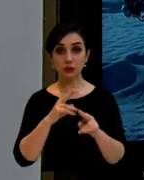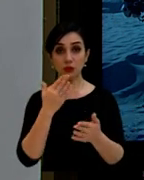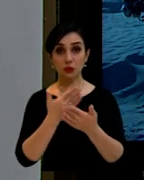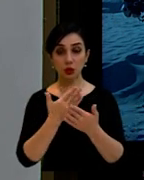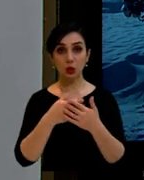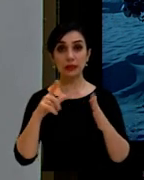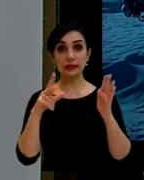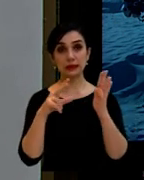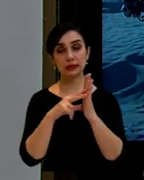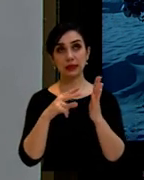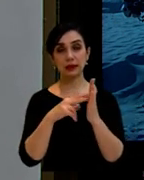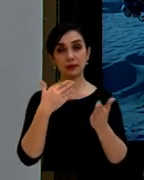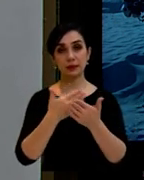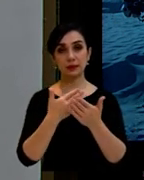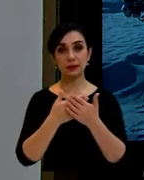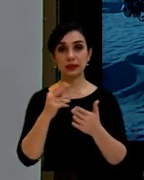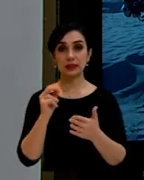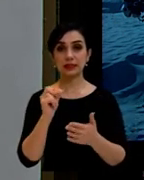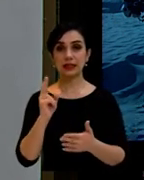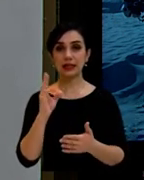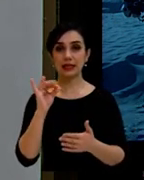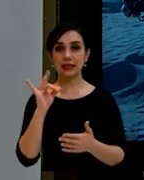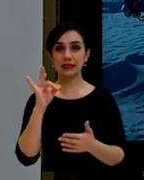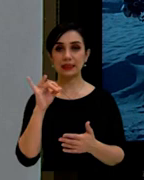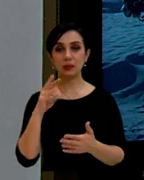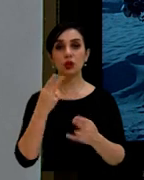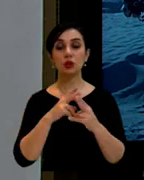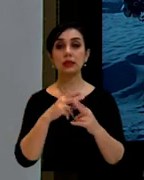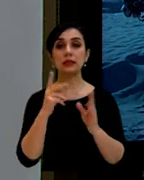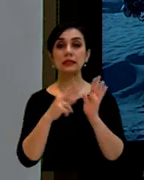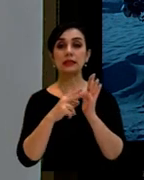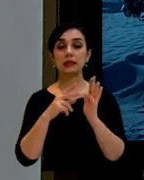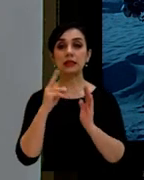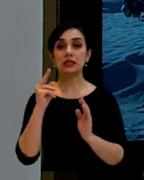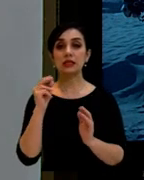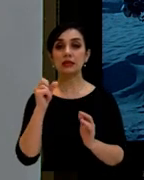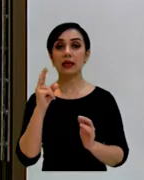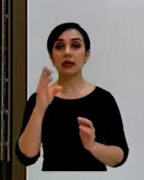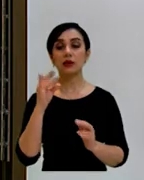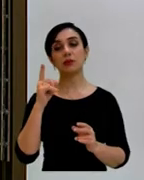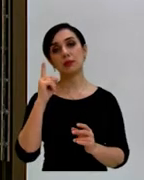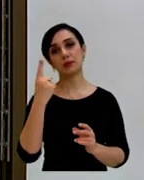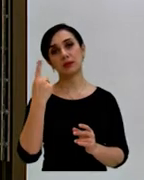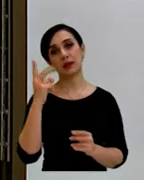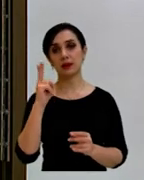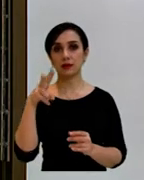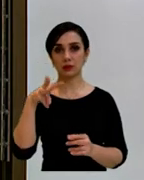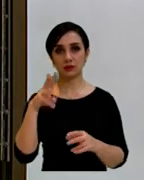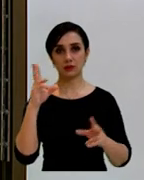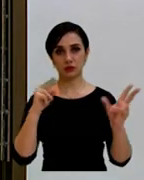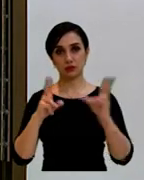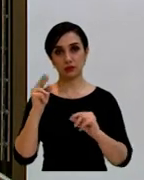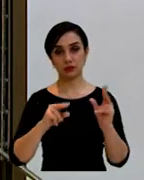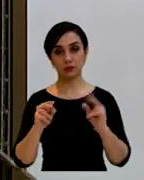taxminan 8 chaqirim. Chaqirim esa 1 kilometrga yaqin o'lchov hisoblanadi. 1 kilometr nari berisidagi o'lchov